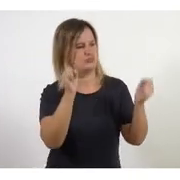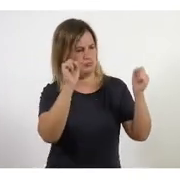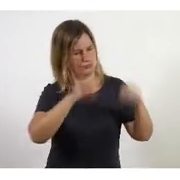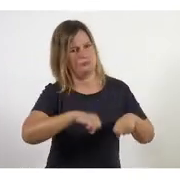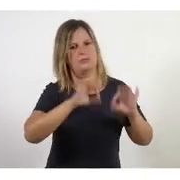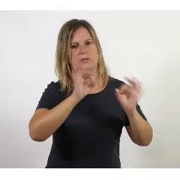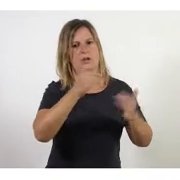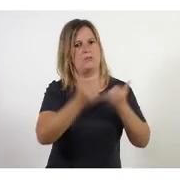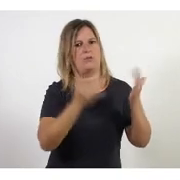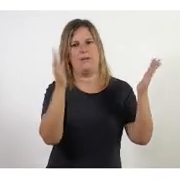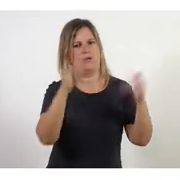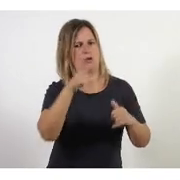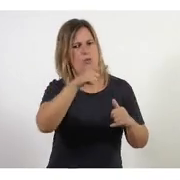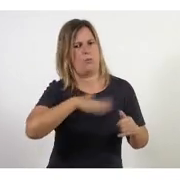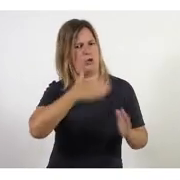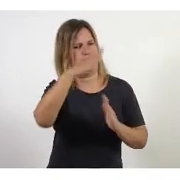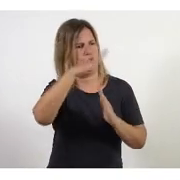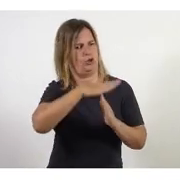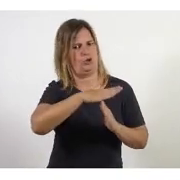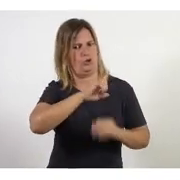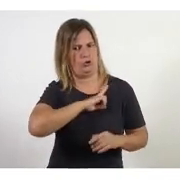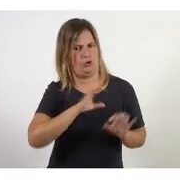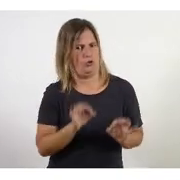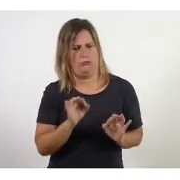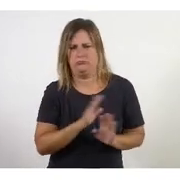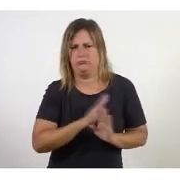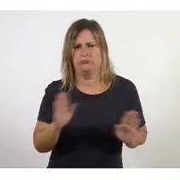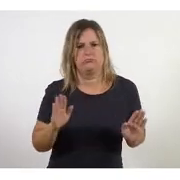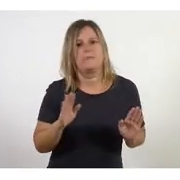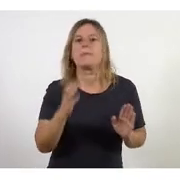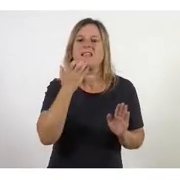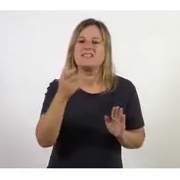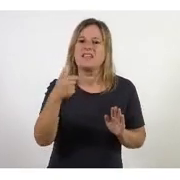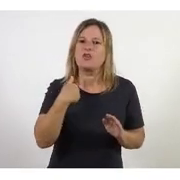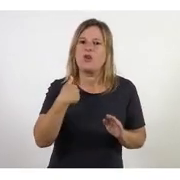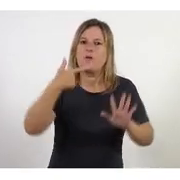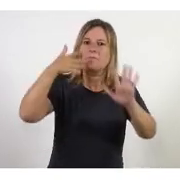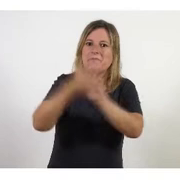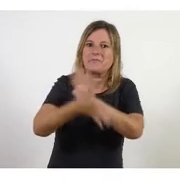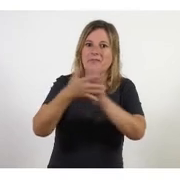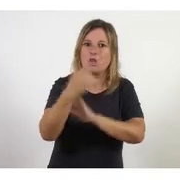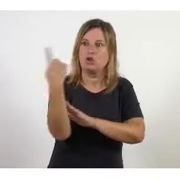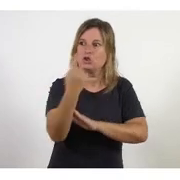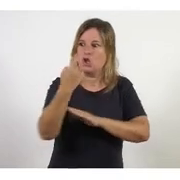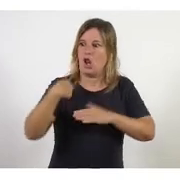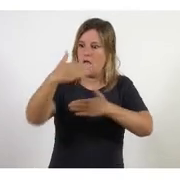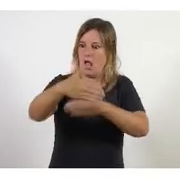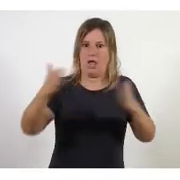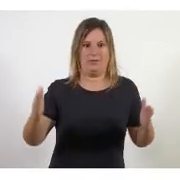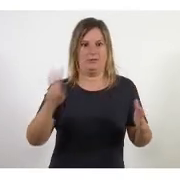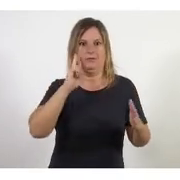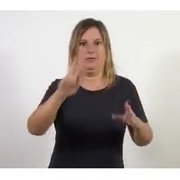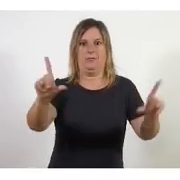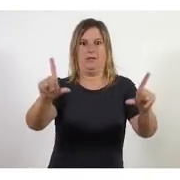problema. Pots aturar-me, és a dir, a més, el feedback quan estàs parlant sol a una habitació contra una pantalla